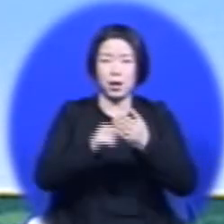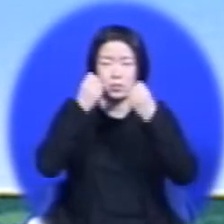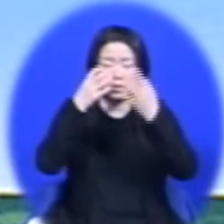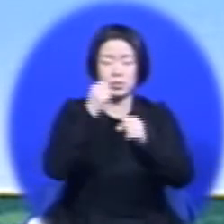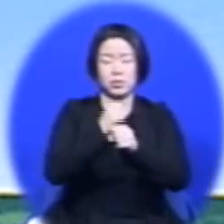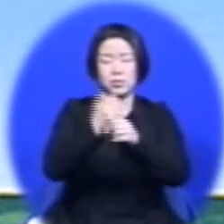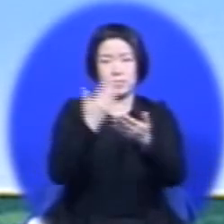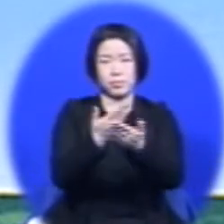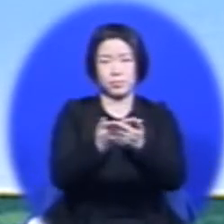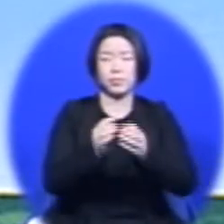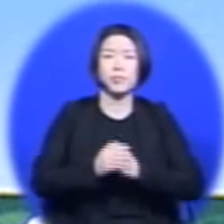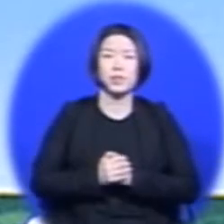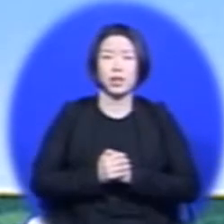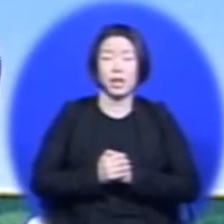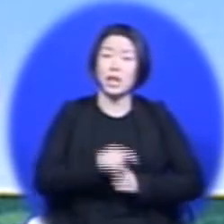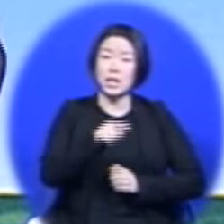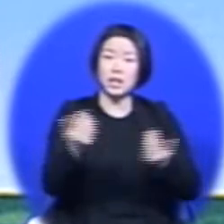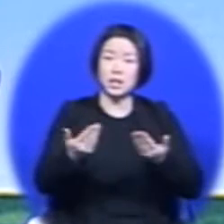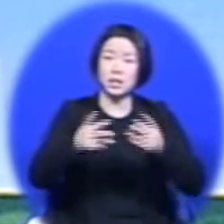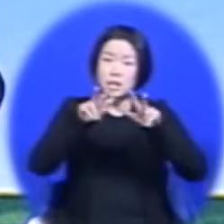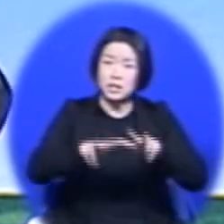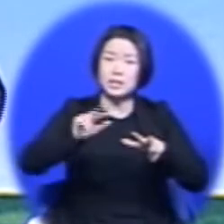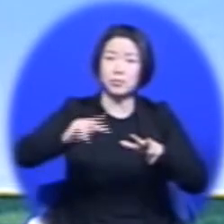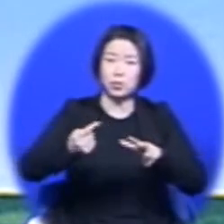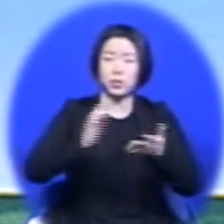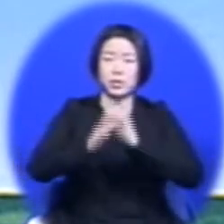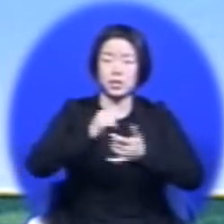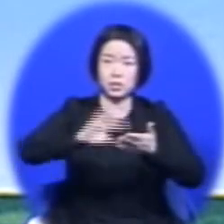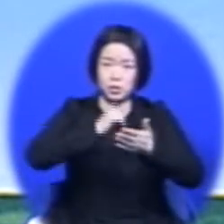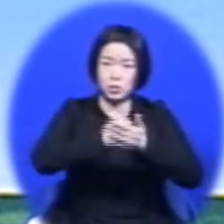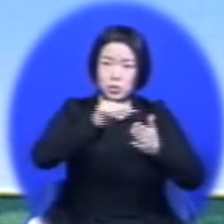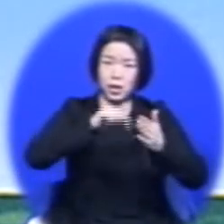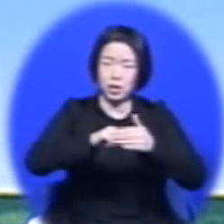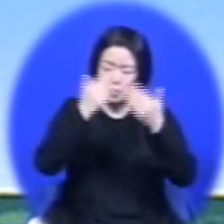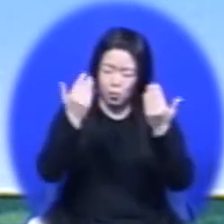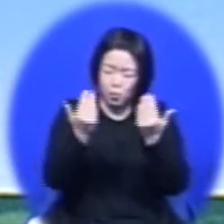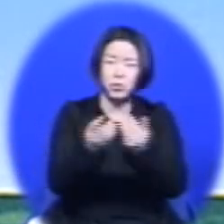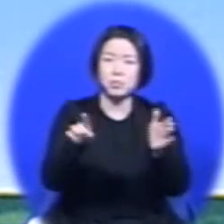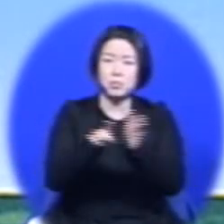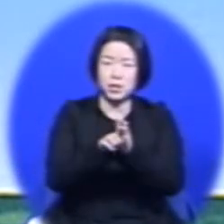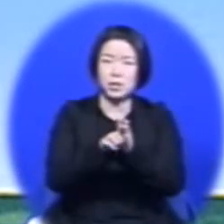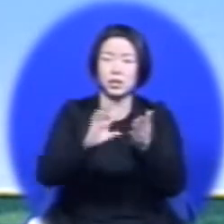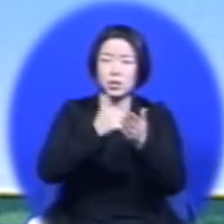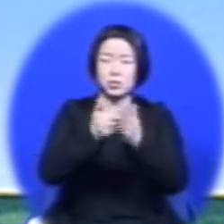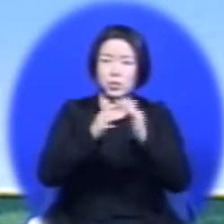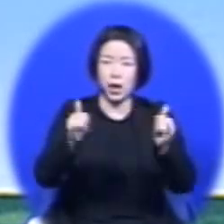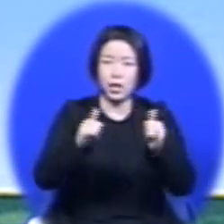주소서. 이 일이 지금도 예수 그리스도 안에 모든 믿는 성도들 안에 하나님이 하시는